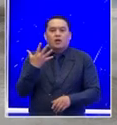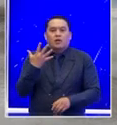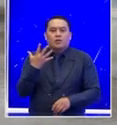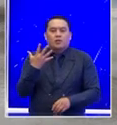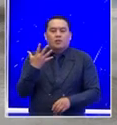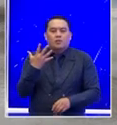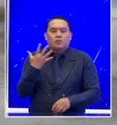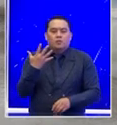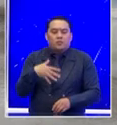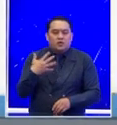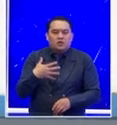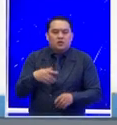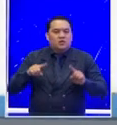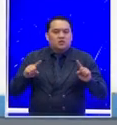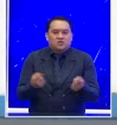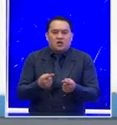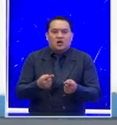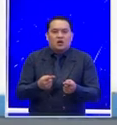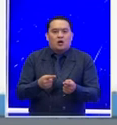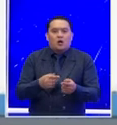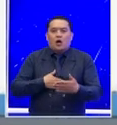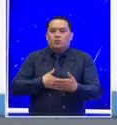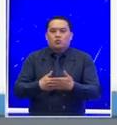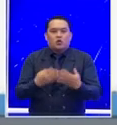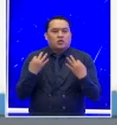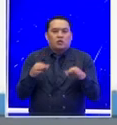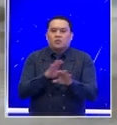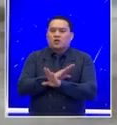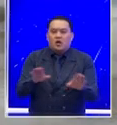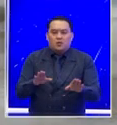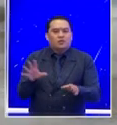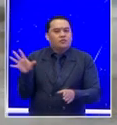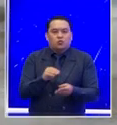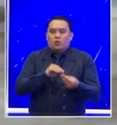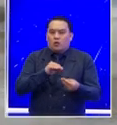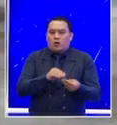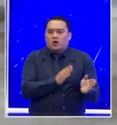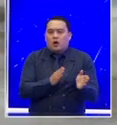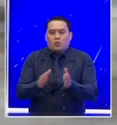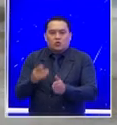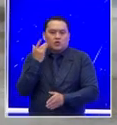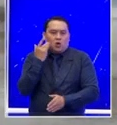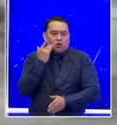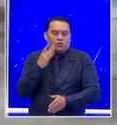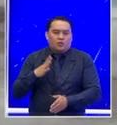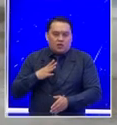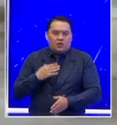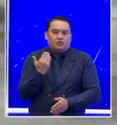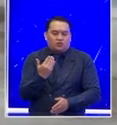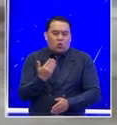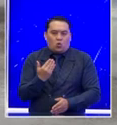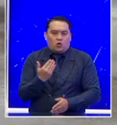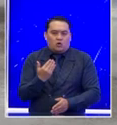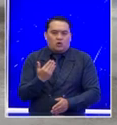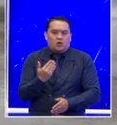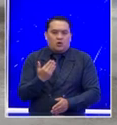человек. Мы никого не сокращаем, в отпуска никого не отправляем. Как работали, в принципе, в те годы,